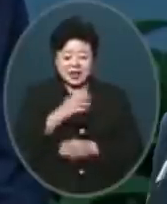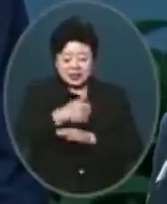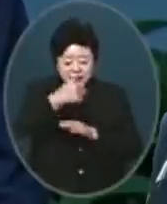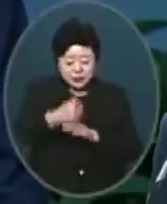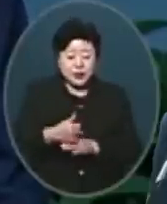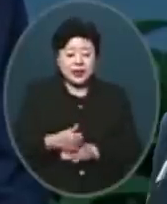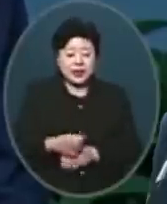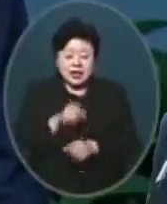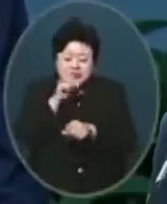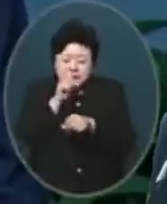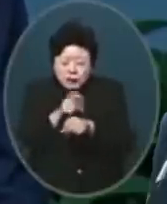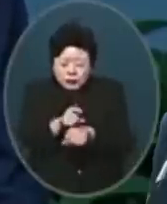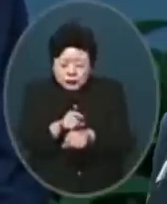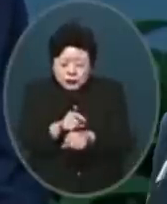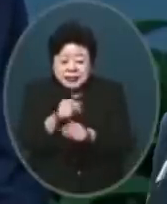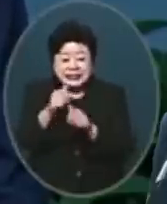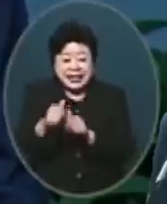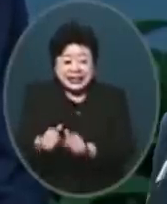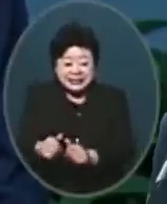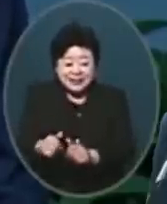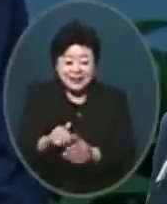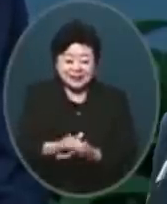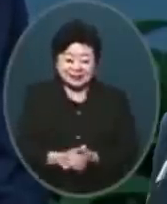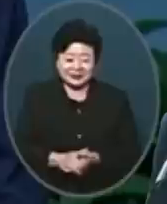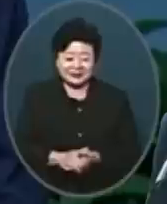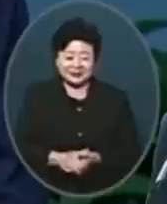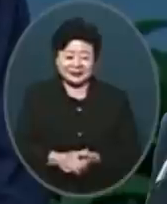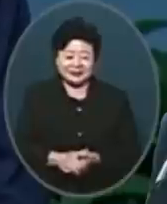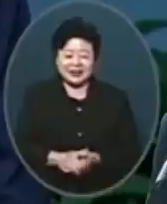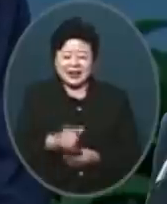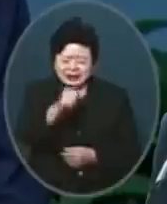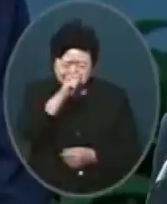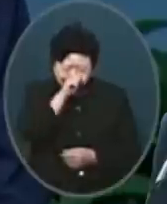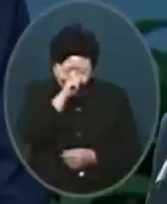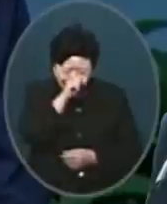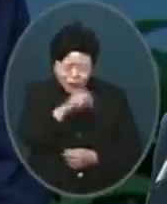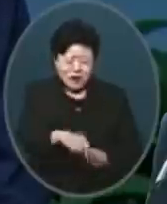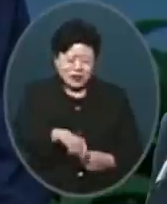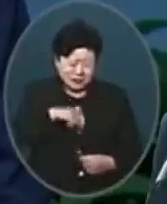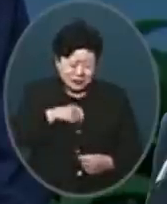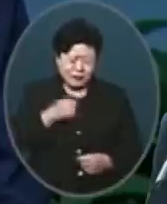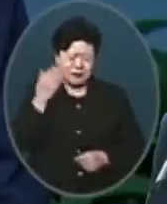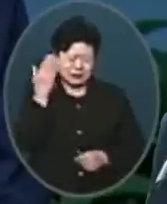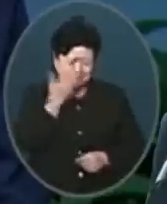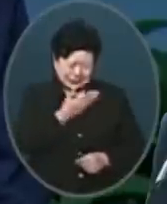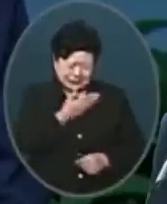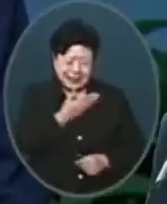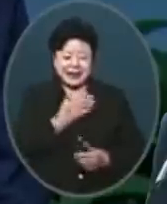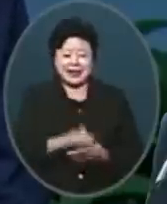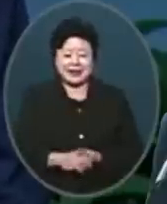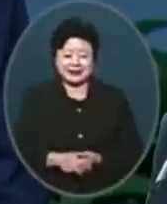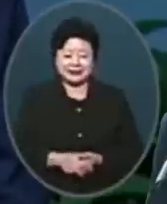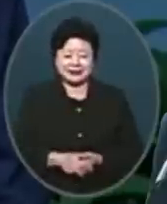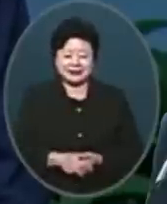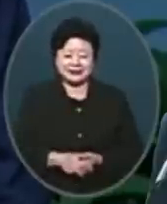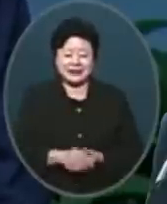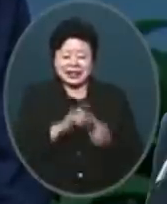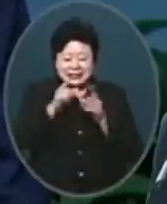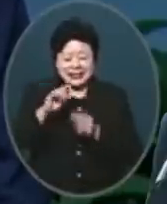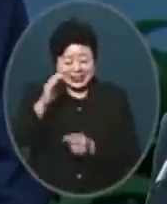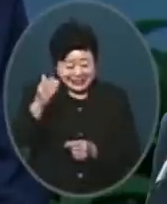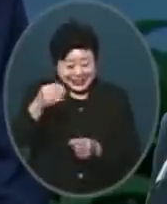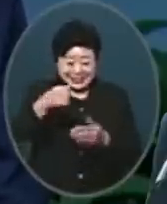그리스도의 성품을 따라서 착하고 의롭고 진실하게 살아야